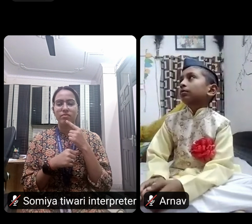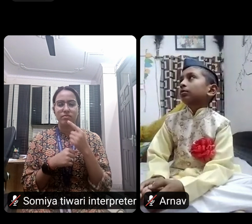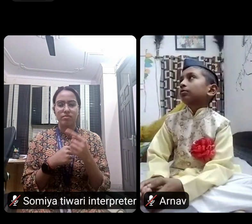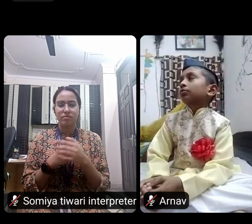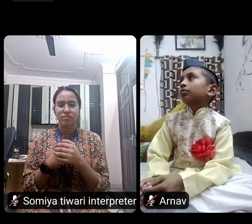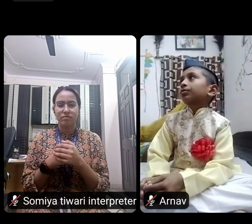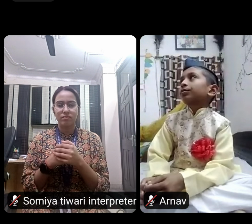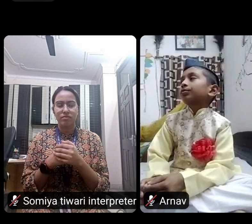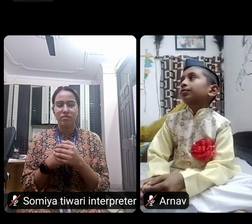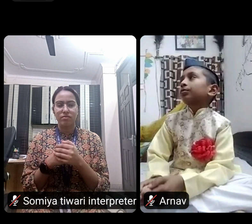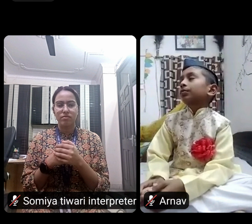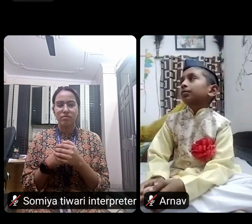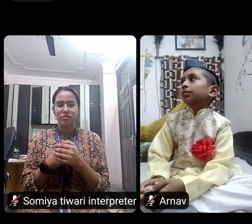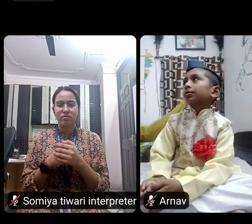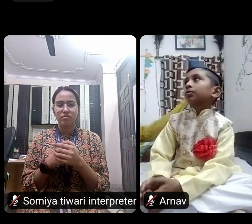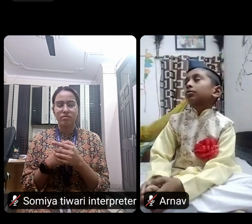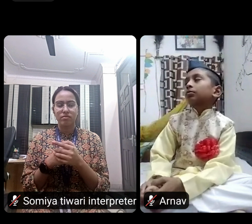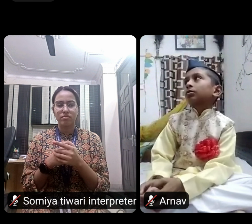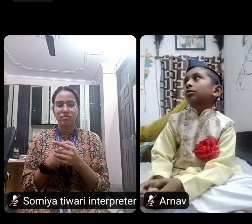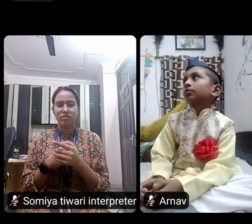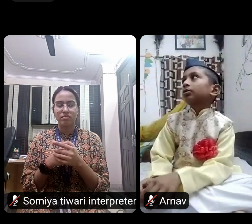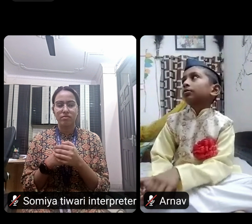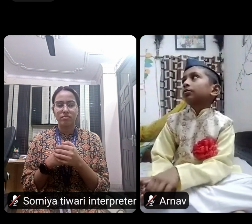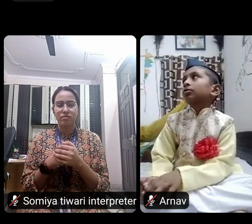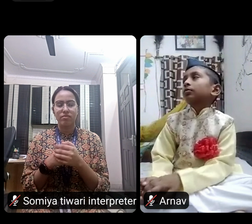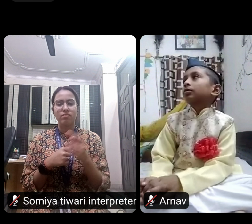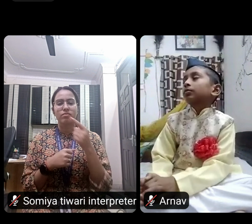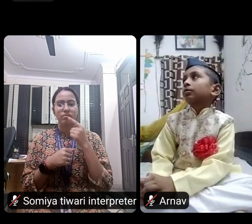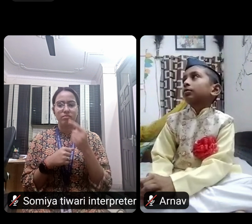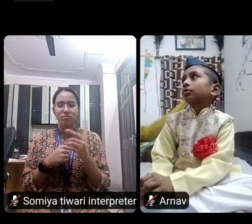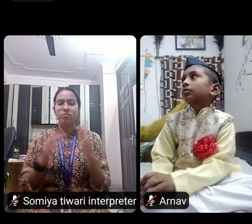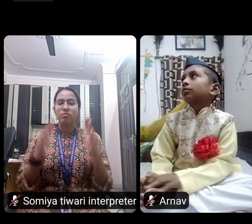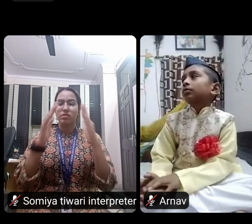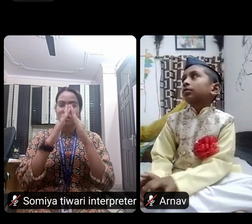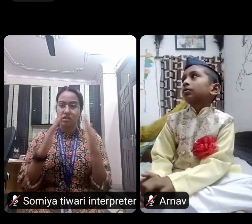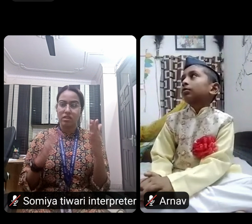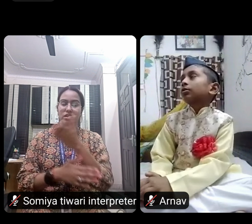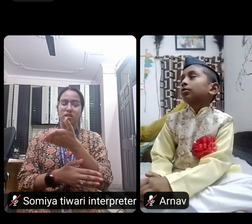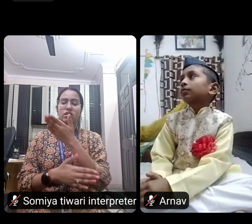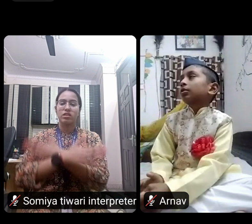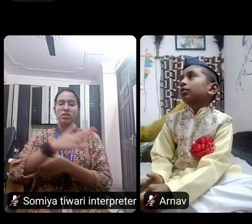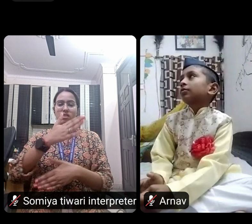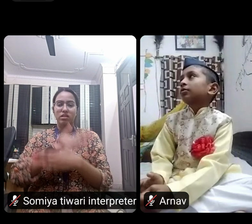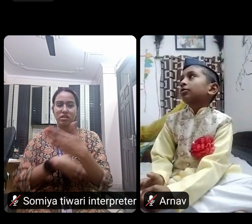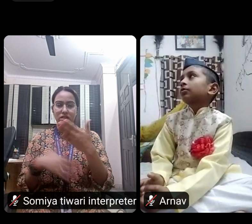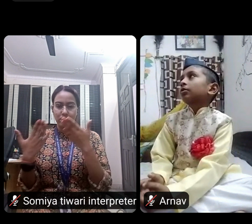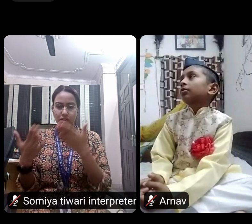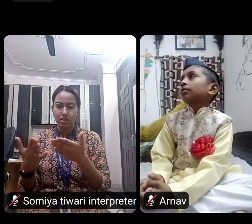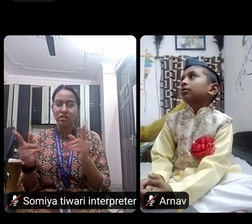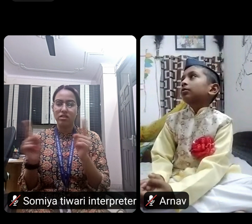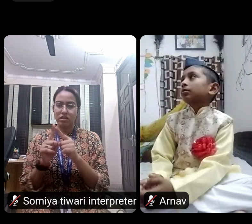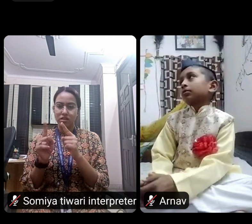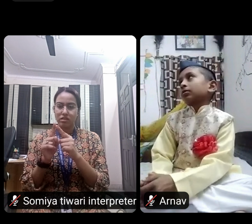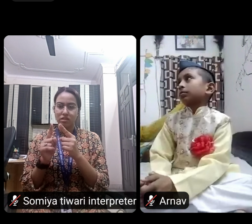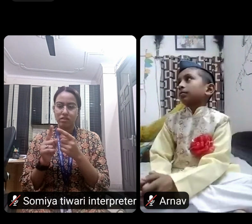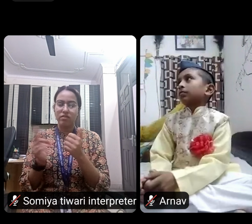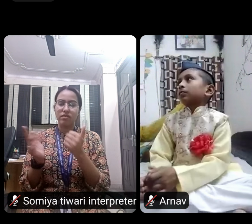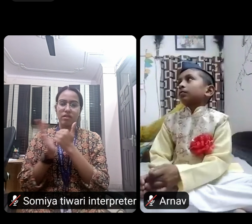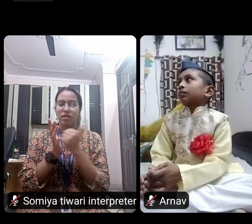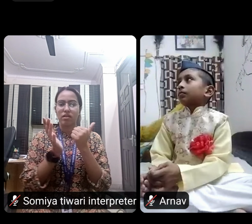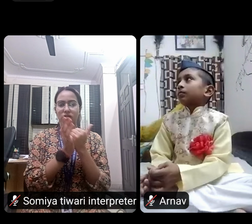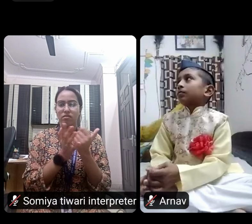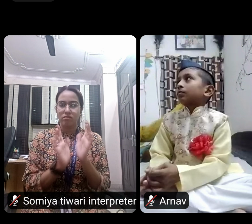घर पे बैठ के जब उतना करा सकती, सारी फैसिलिटी मिली गई है सार्थक के थ्रू, फिर एयरफोर्स के थ्रू,